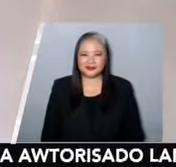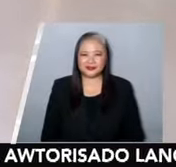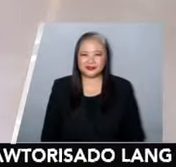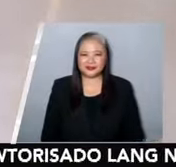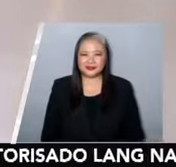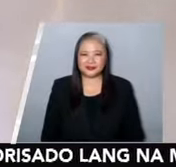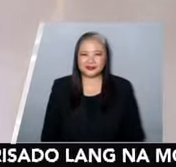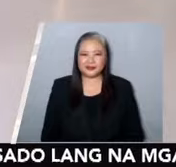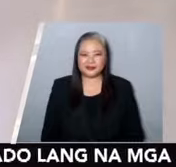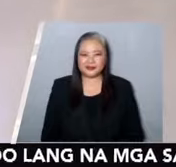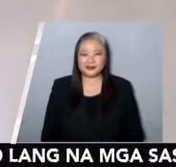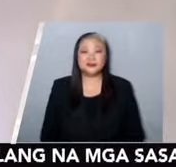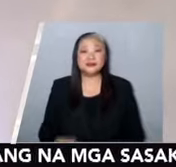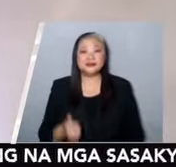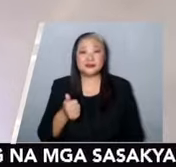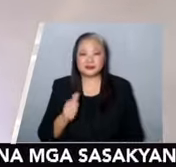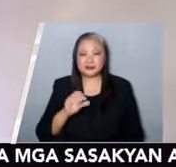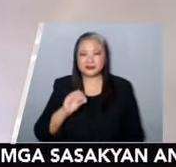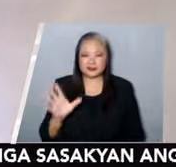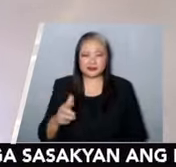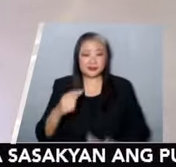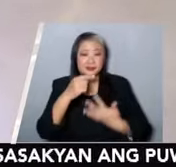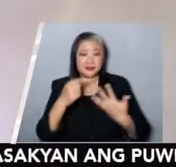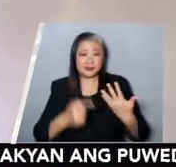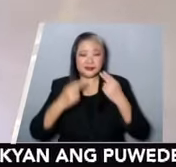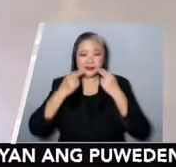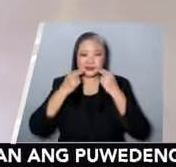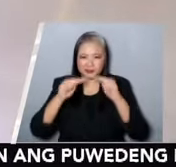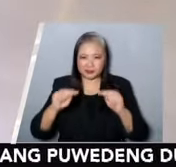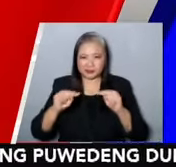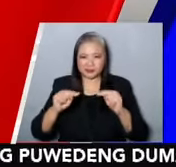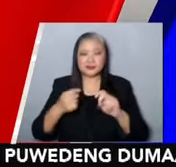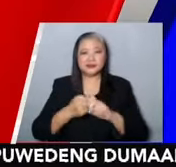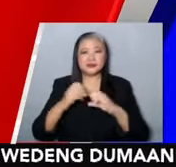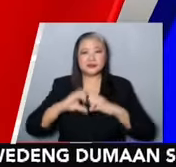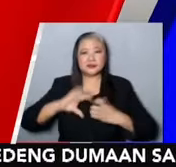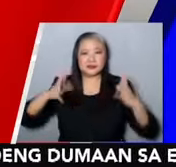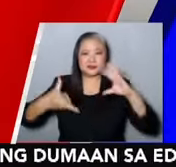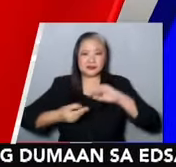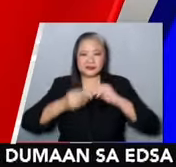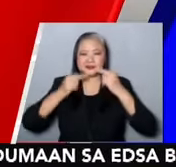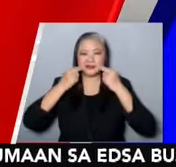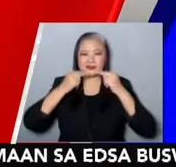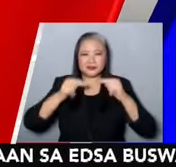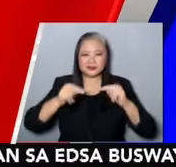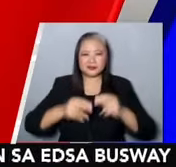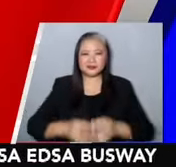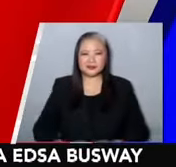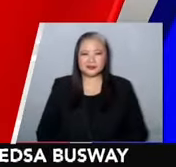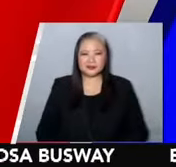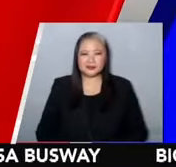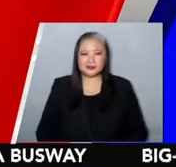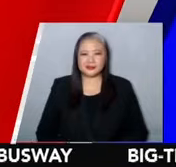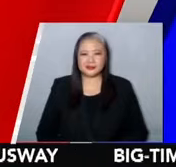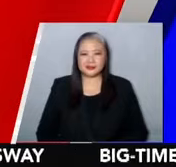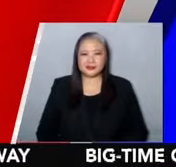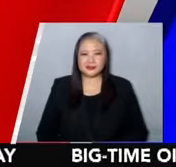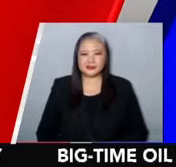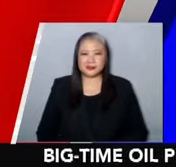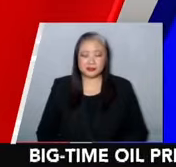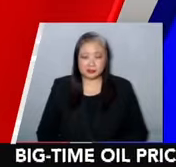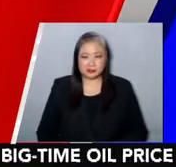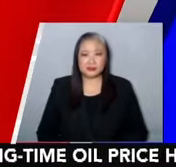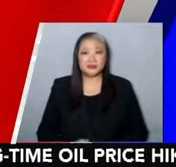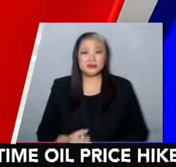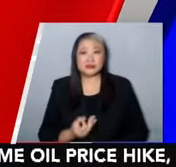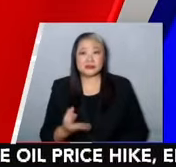Magandang umaga, narito na ang mga unang balitang hati ng GMA Integrated News. Umakyat na sa Siam ang bilang ng mga Pilipinong nasugatan sa